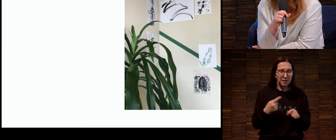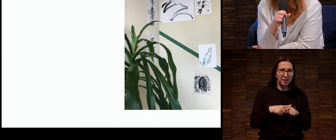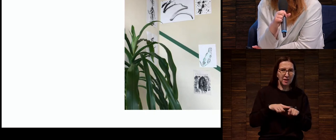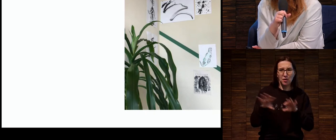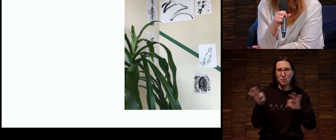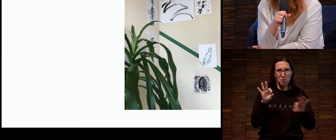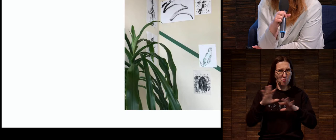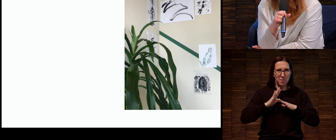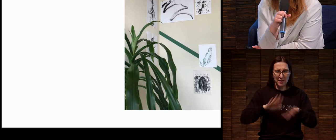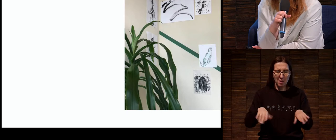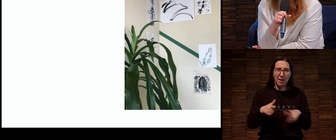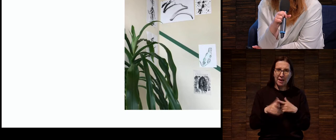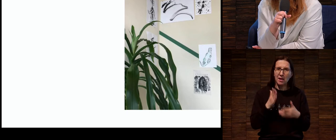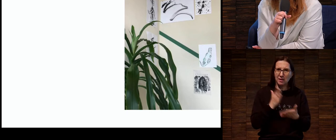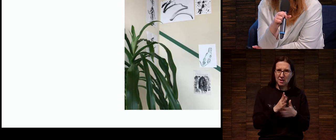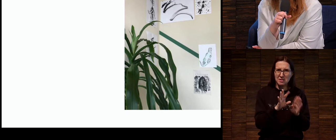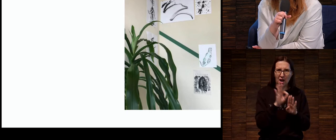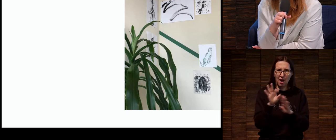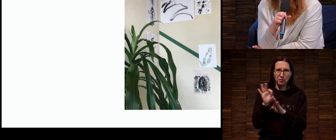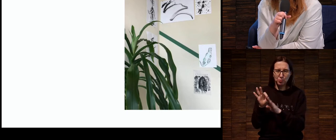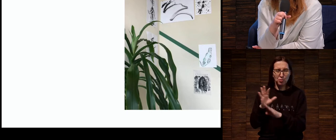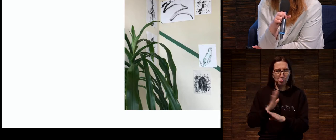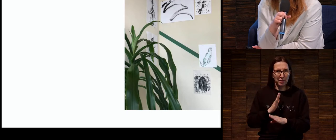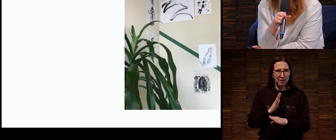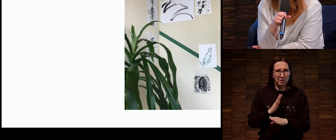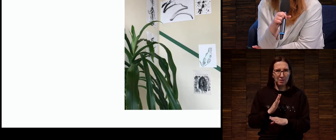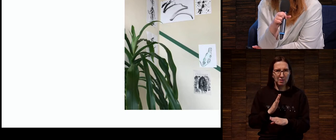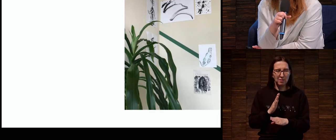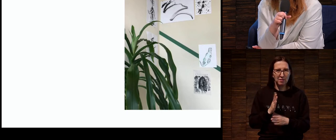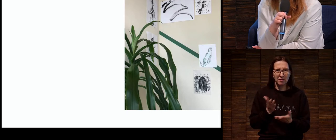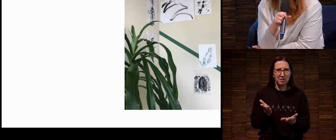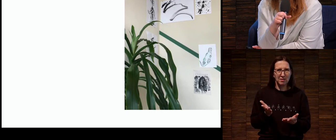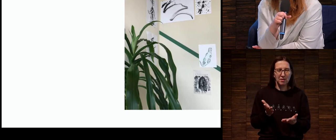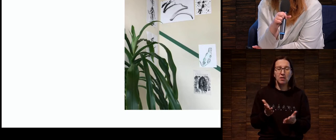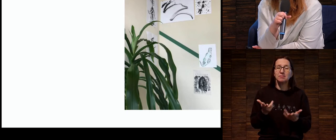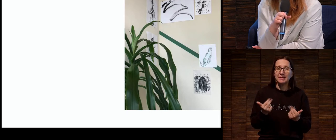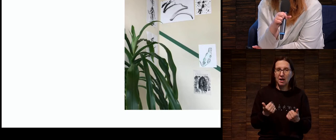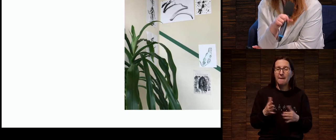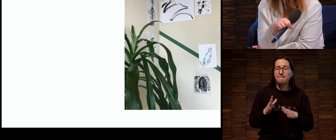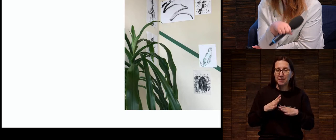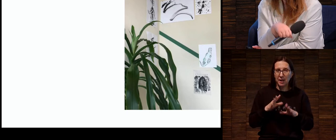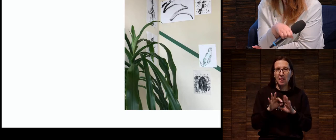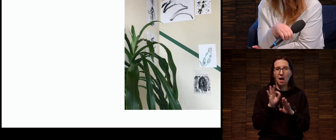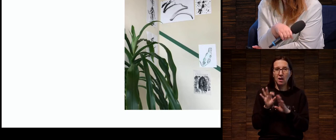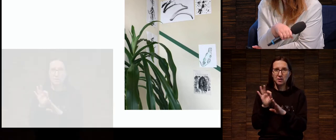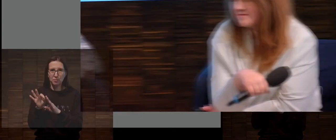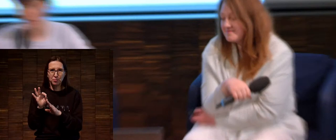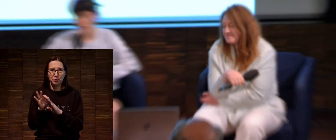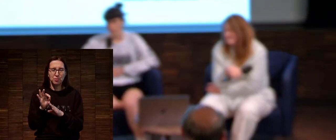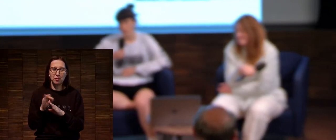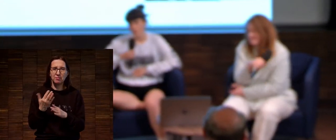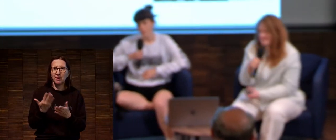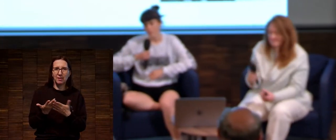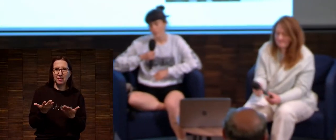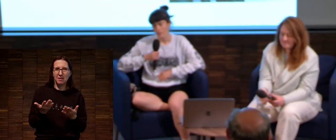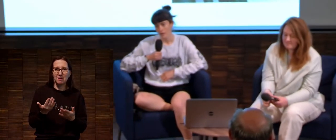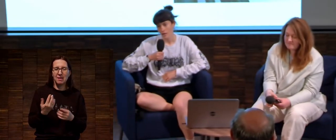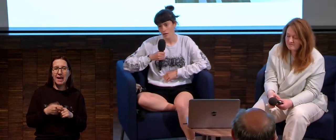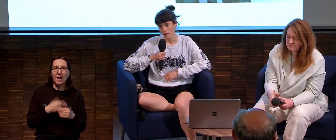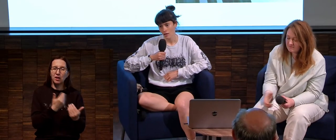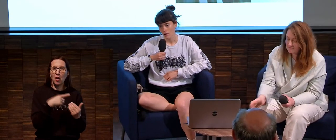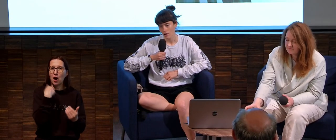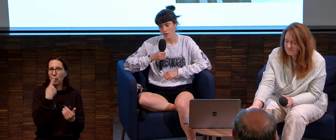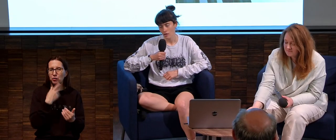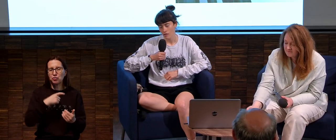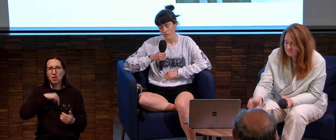отсеивали? Или был какой-то у вас был внутренний сенс на что-то, не знаю, там? Был, это на самом деле сложный вопрос. На оскорбление, или это все равно какая-то ваша